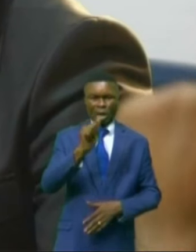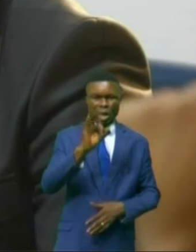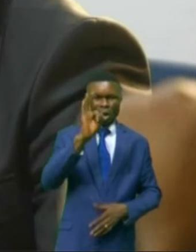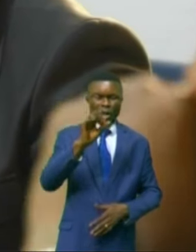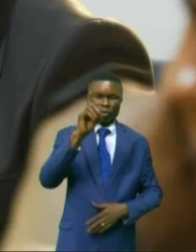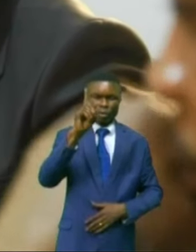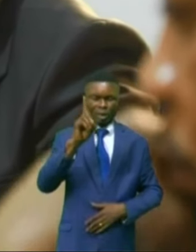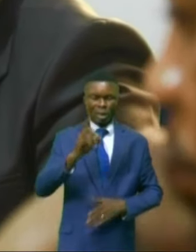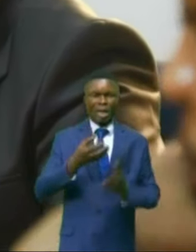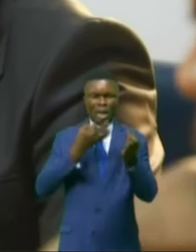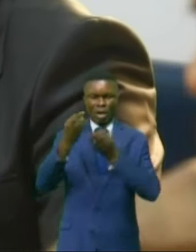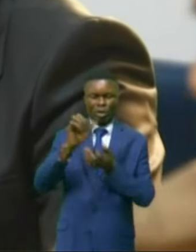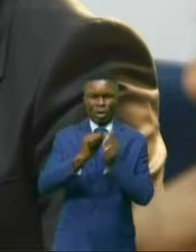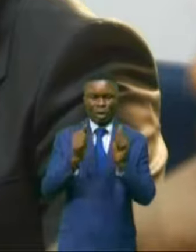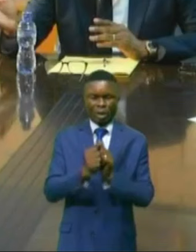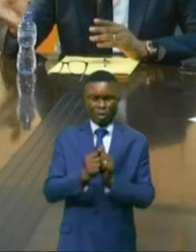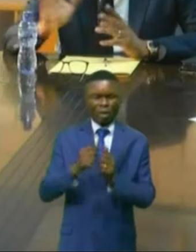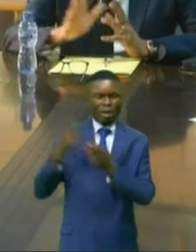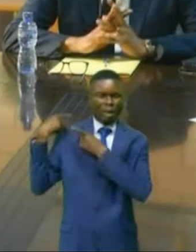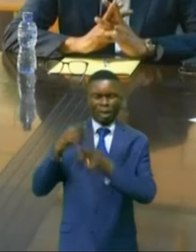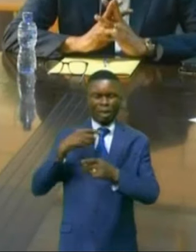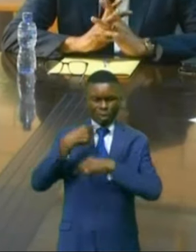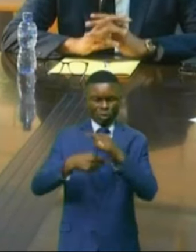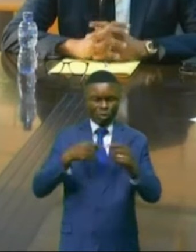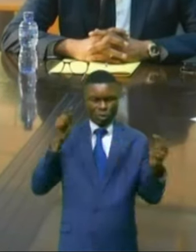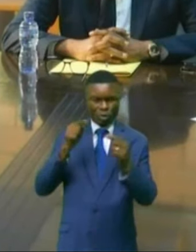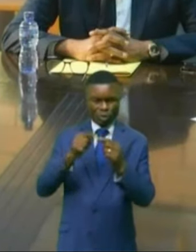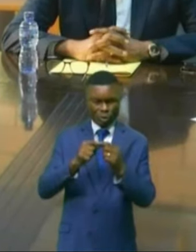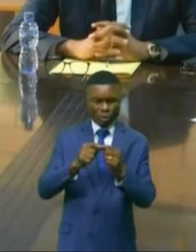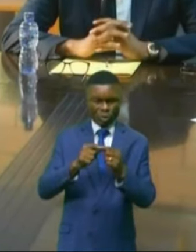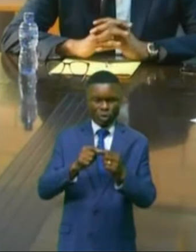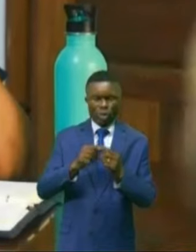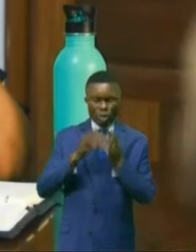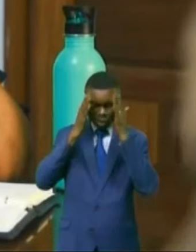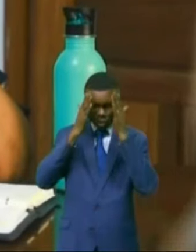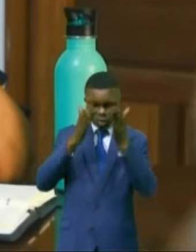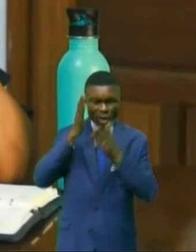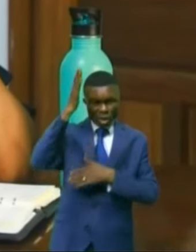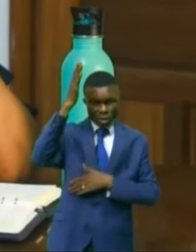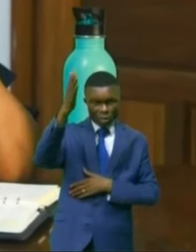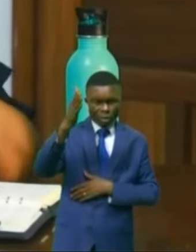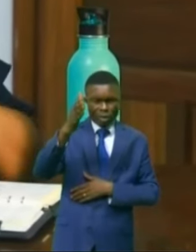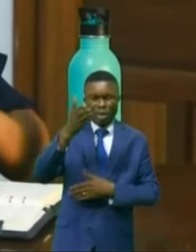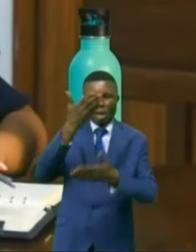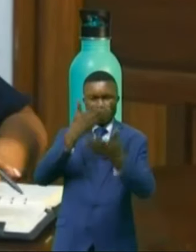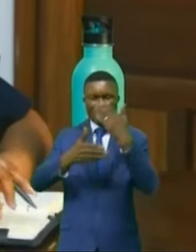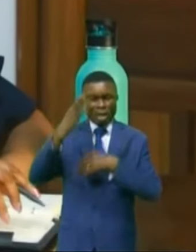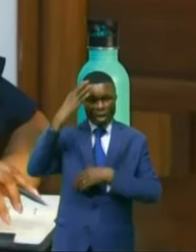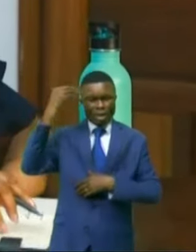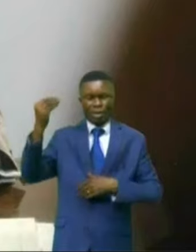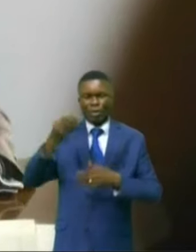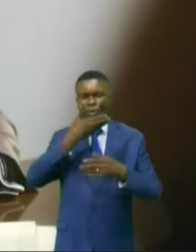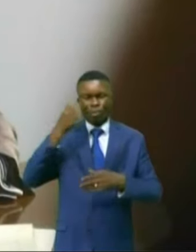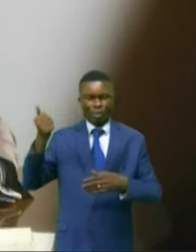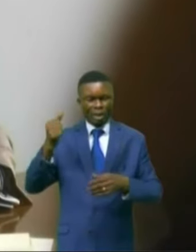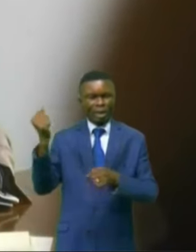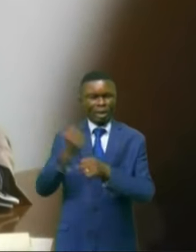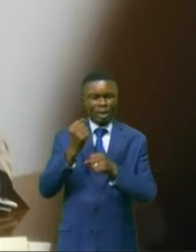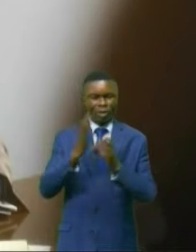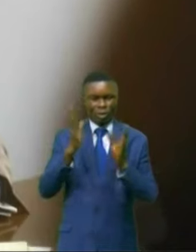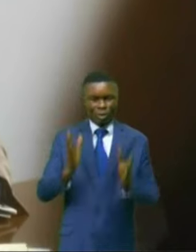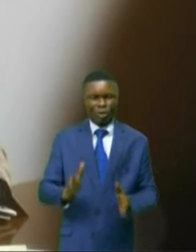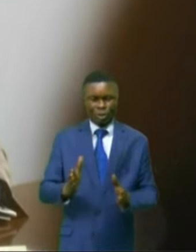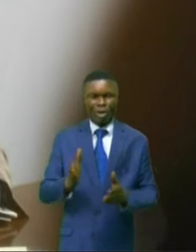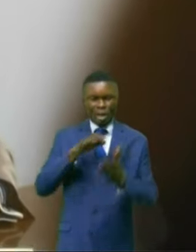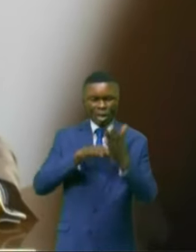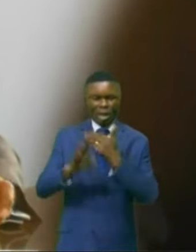le processus depuis le début et se sont projetés dans l'avenir. Des échanges fraternels et professionnels qui rentrent